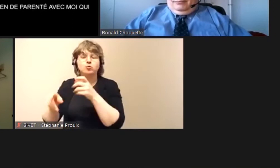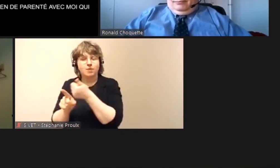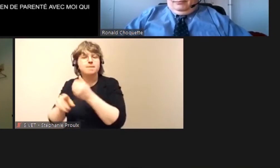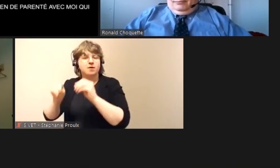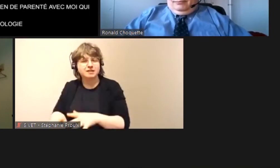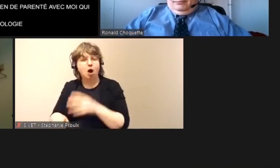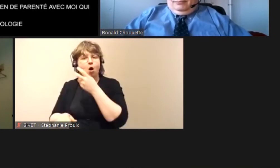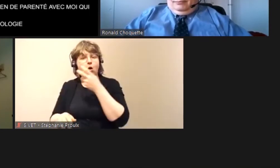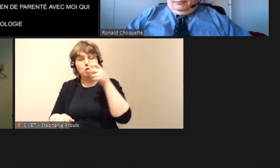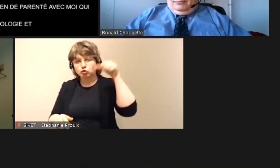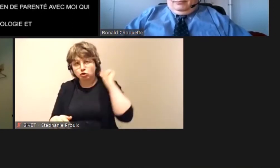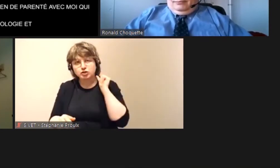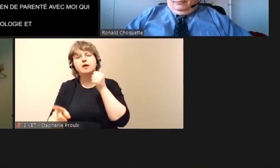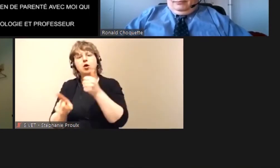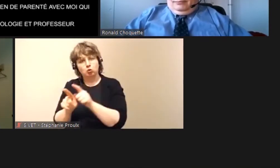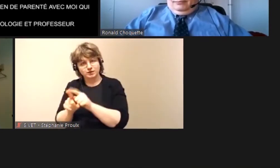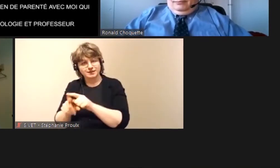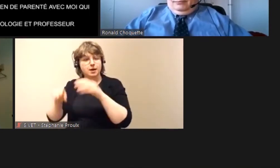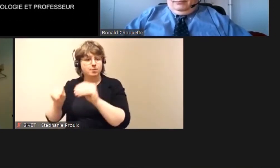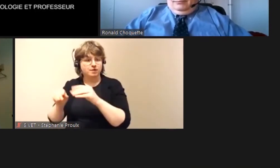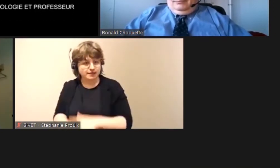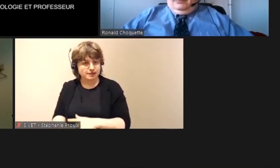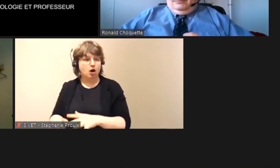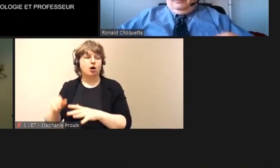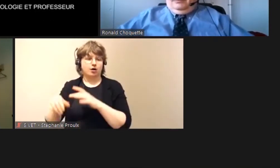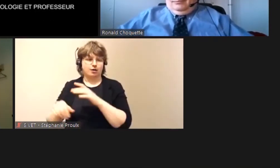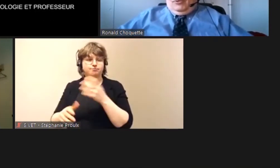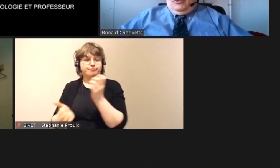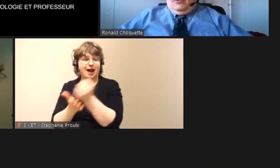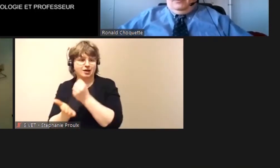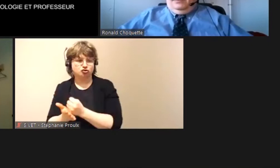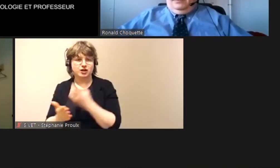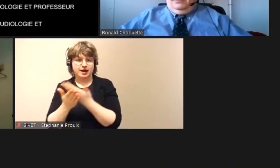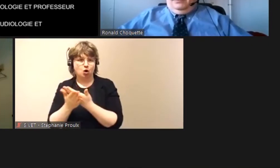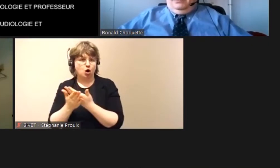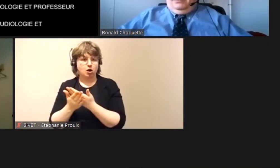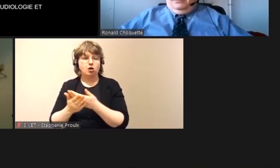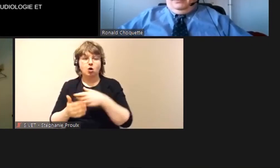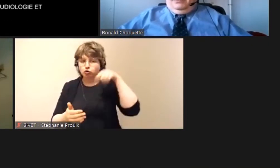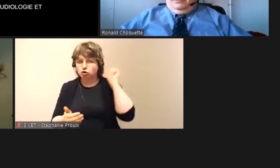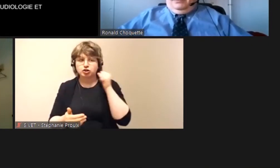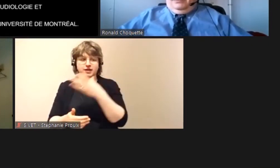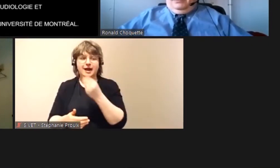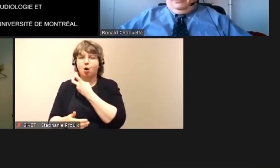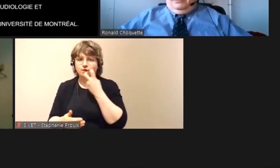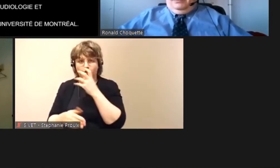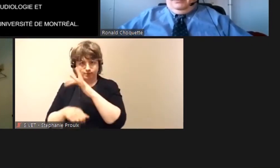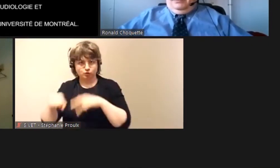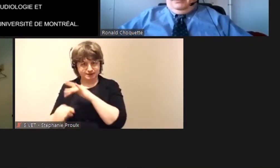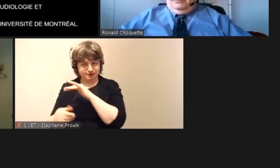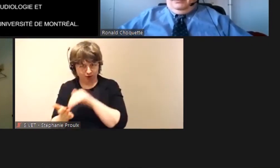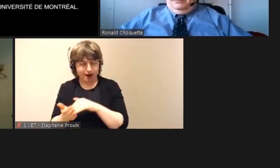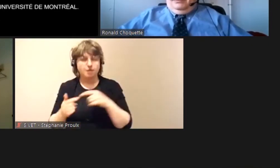agrégé donc à l'École d'orthophonie et d'audiologie de l'Université de Montréal. Alors, je vais